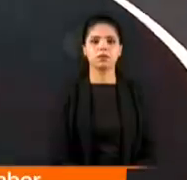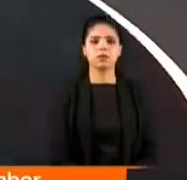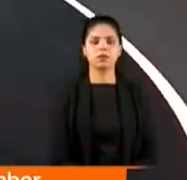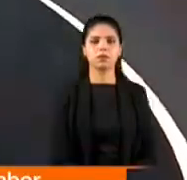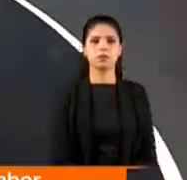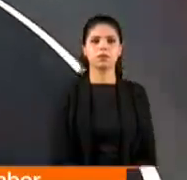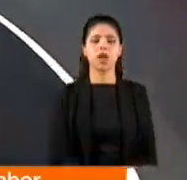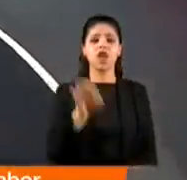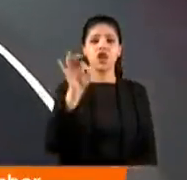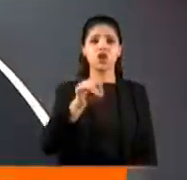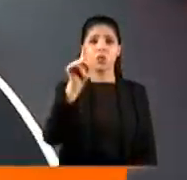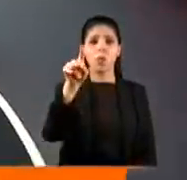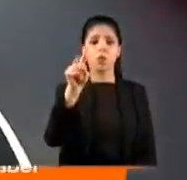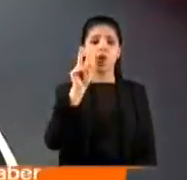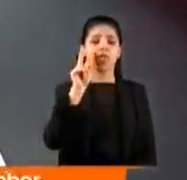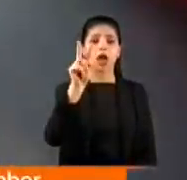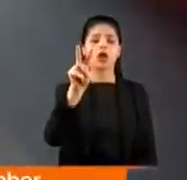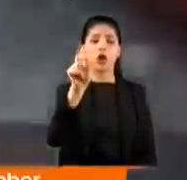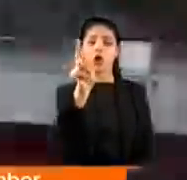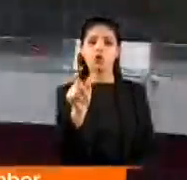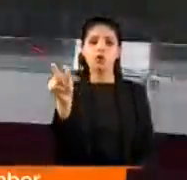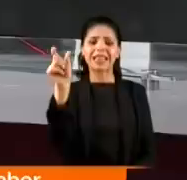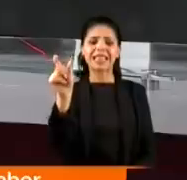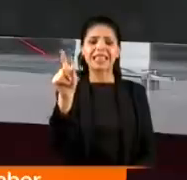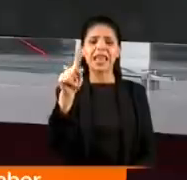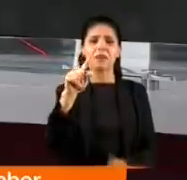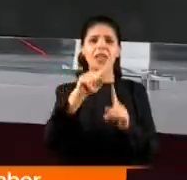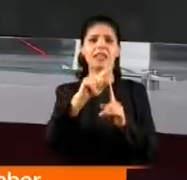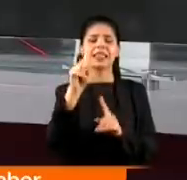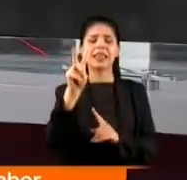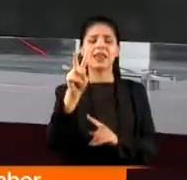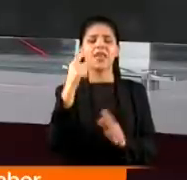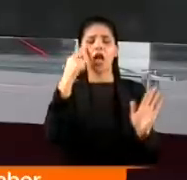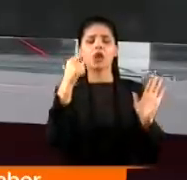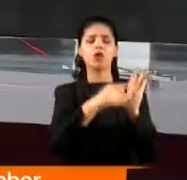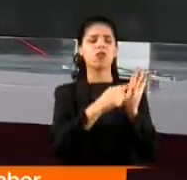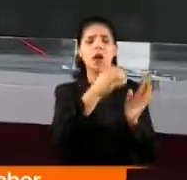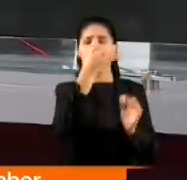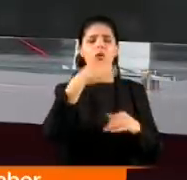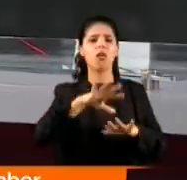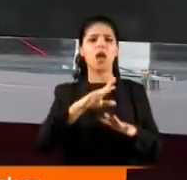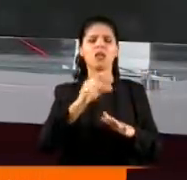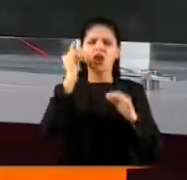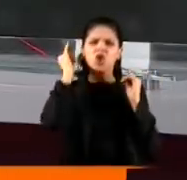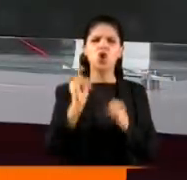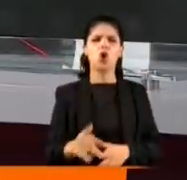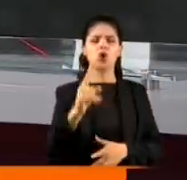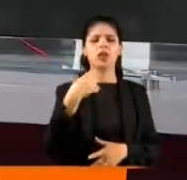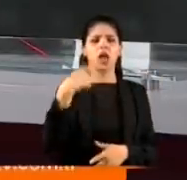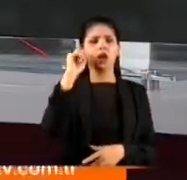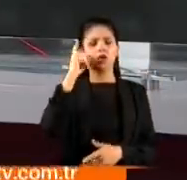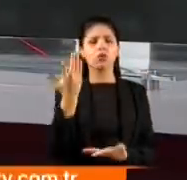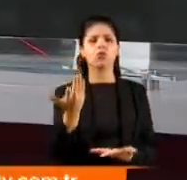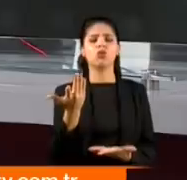Aslına bakarsanız şimdi burada gördüğünüz kelimeleri ekrana taşımak hiç kolay değil. Vahşet. Ama düşündük,